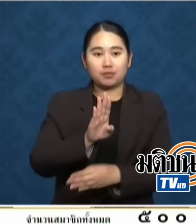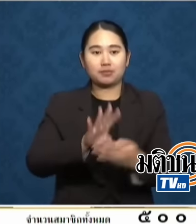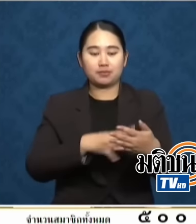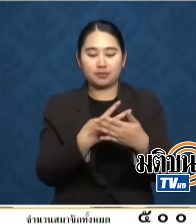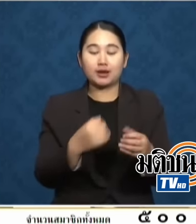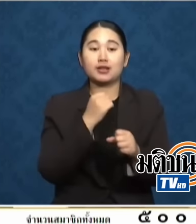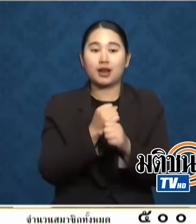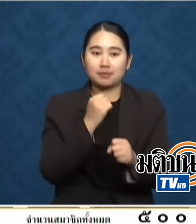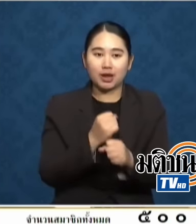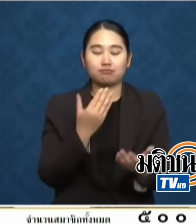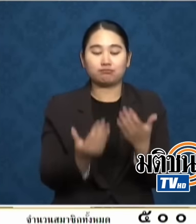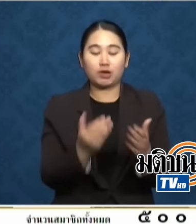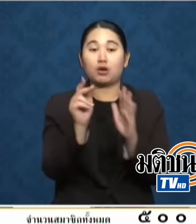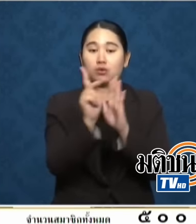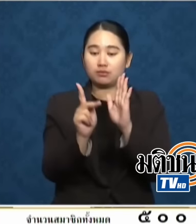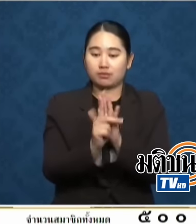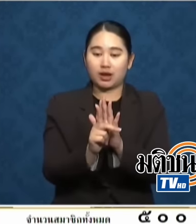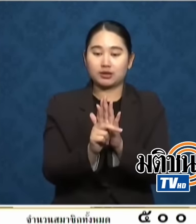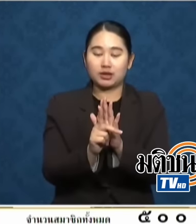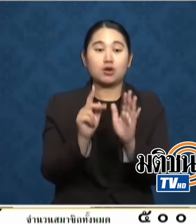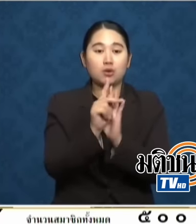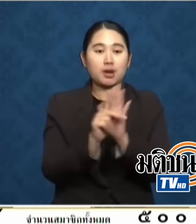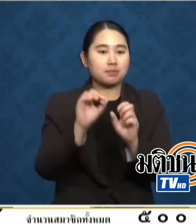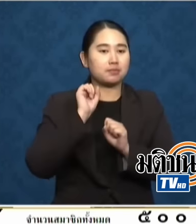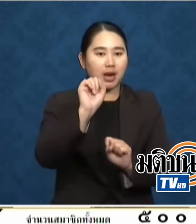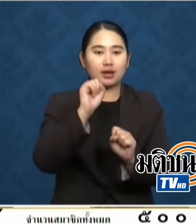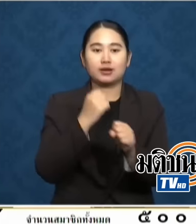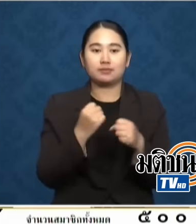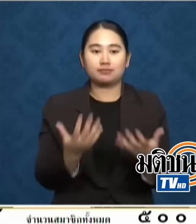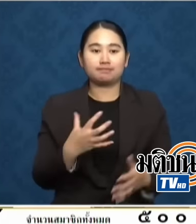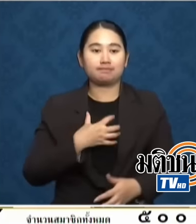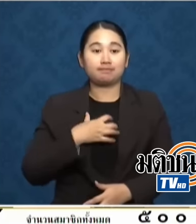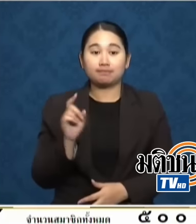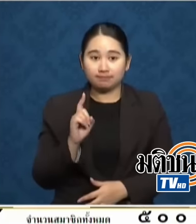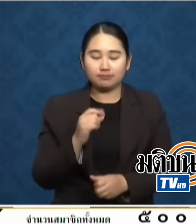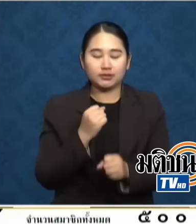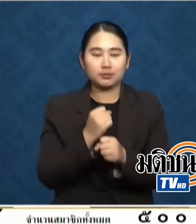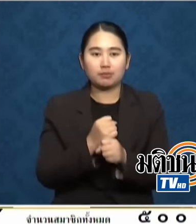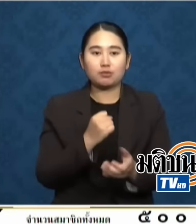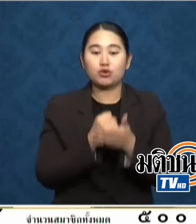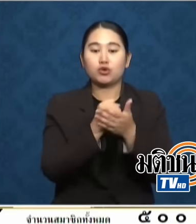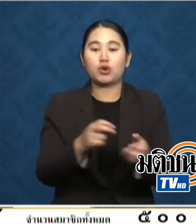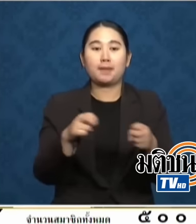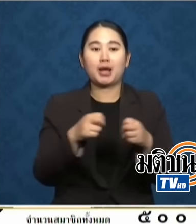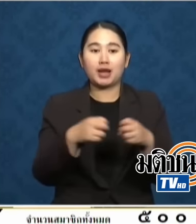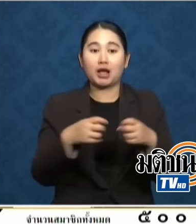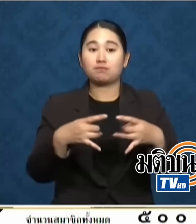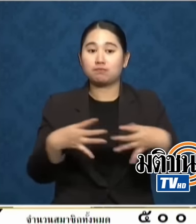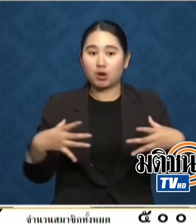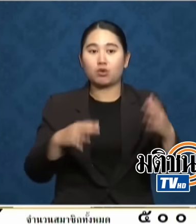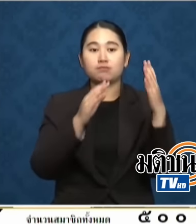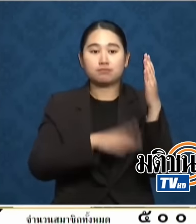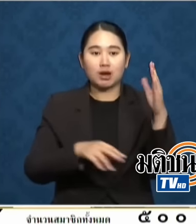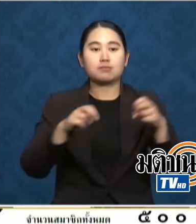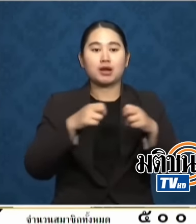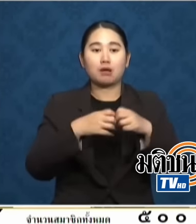ร้างระบบและกฎหมายการบังคับใช้กฎหมายอย่างไรจึงจะสามารถแก้ปัญหาความขัดแย้งในจังหวัดชายแดนภาค